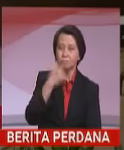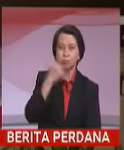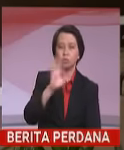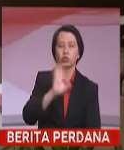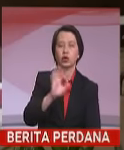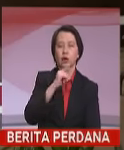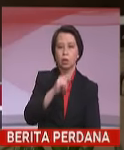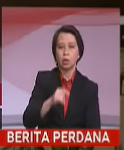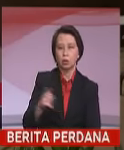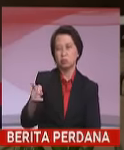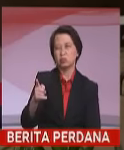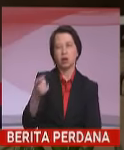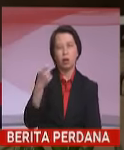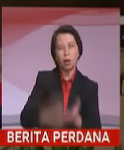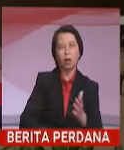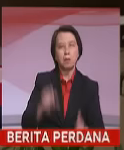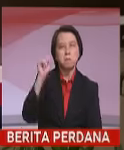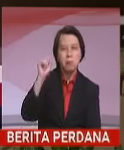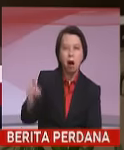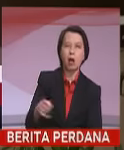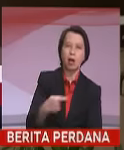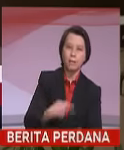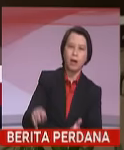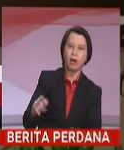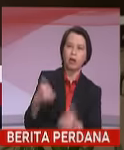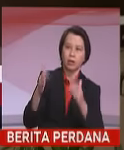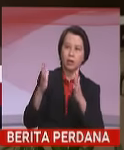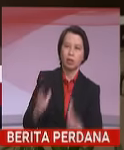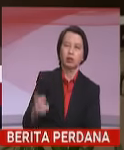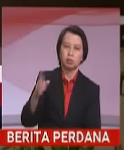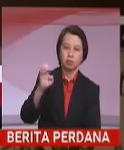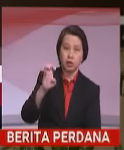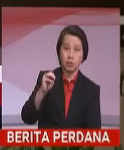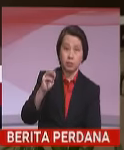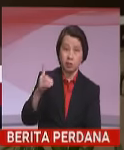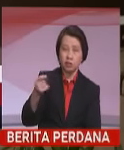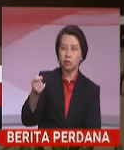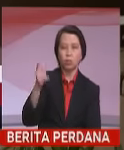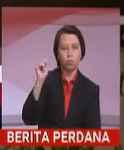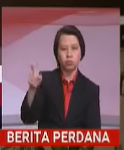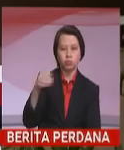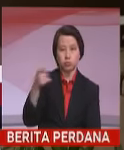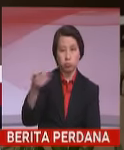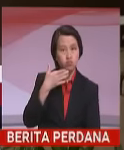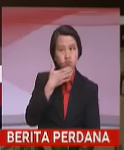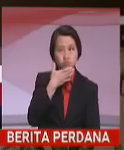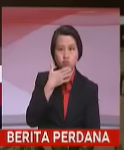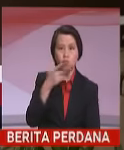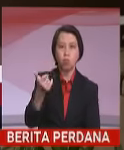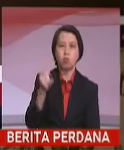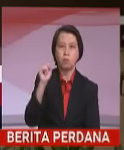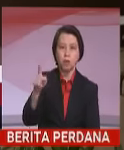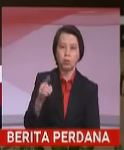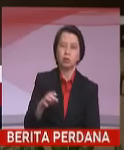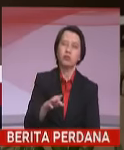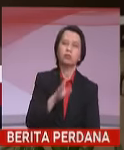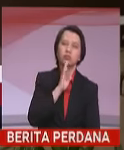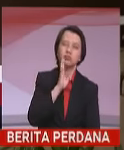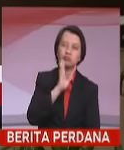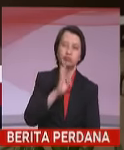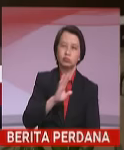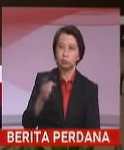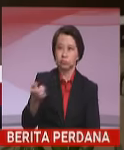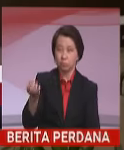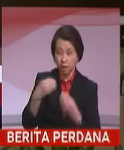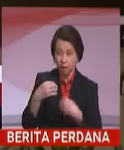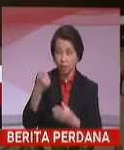letak pasaran harga tu terlalu tinggi kepada player-player AMD ni, sebab mereka masih muda dan tidak wajar kalau kita meletakkan